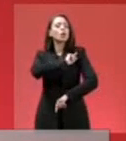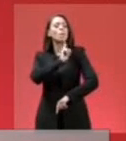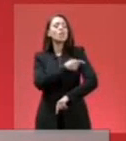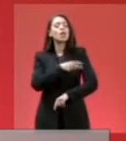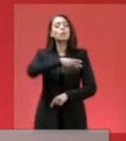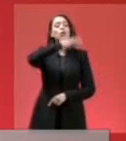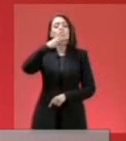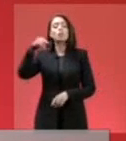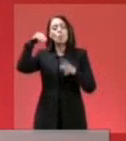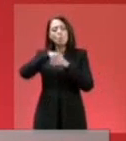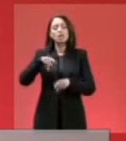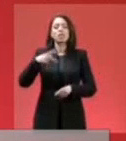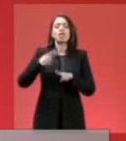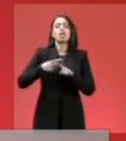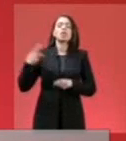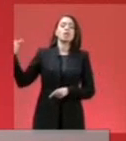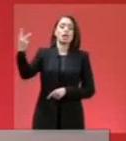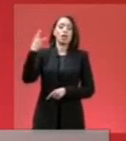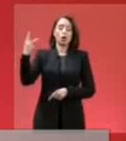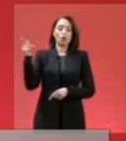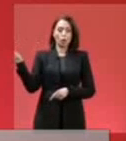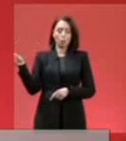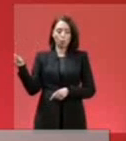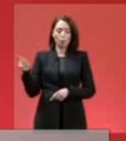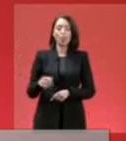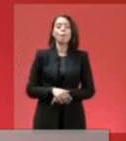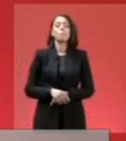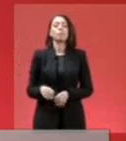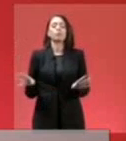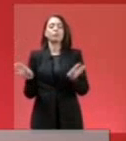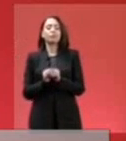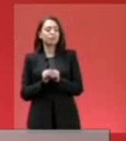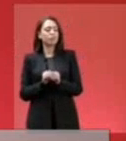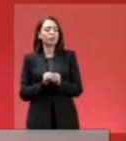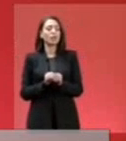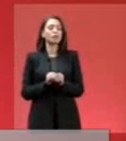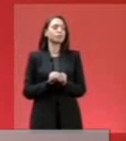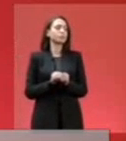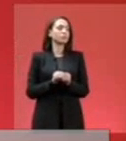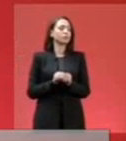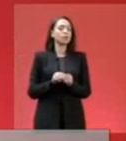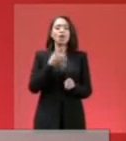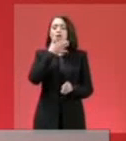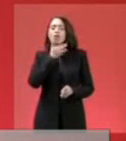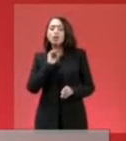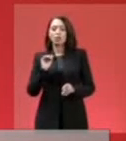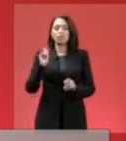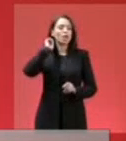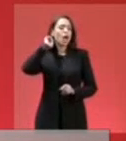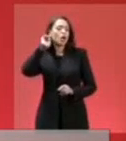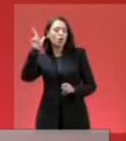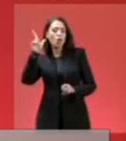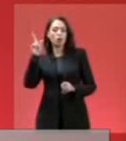ΣΥΡΙΖΑ στην ελληνική κοινωνία. Από στημένες ειδήσεις έως στημένες